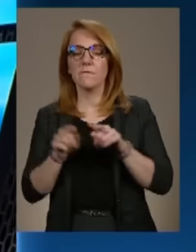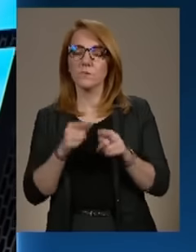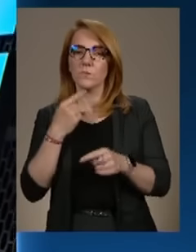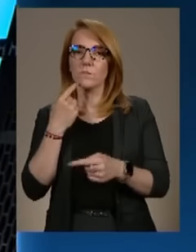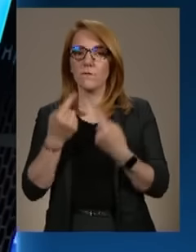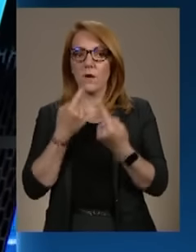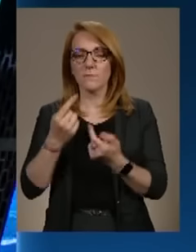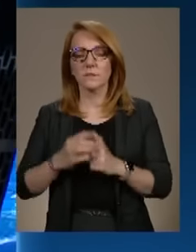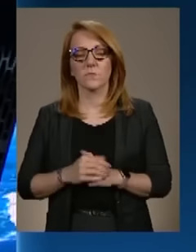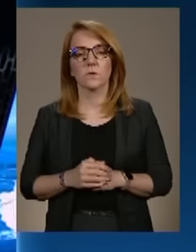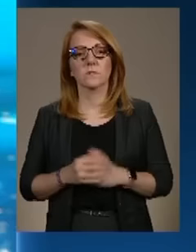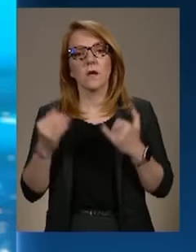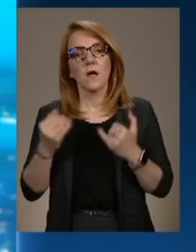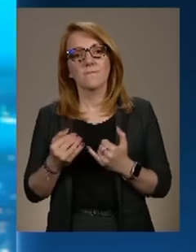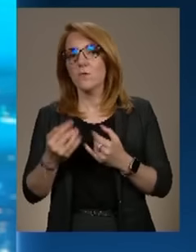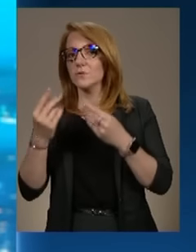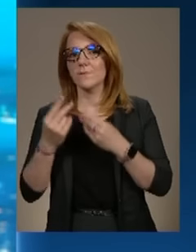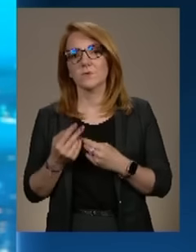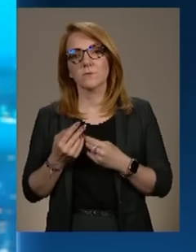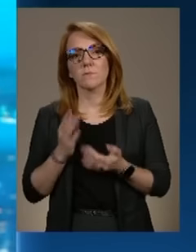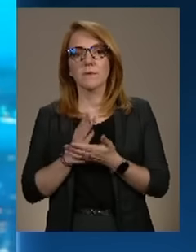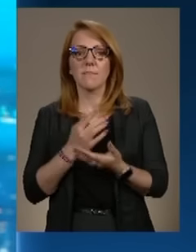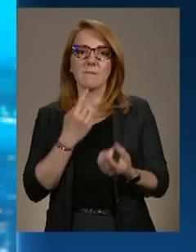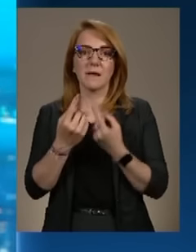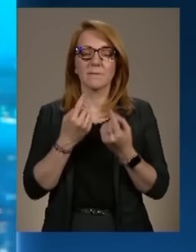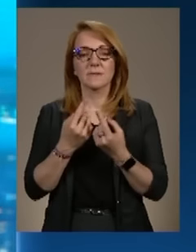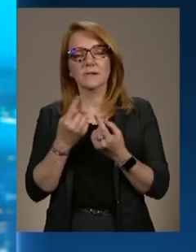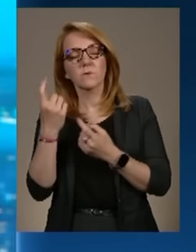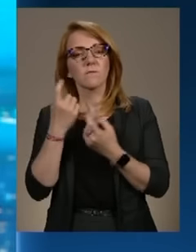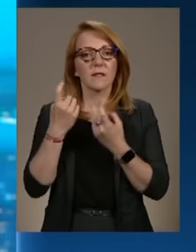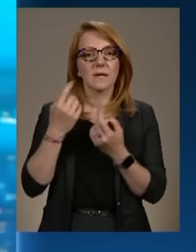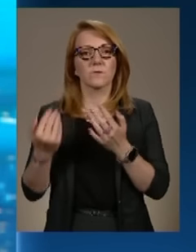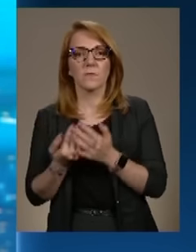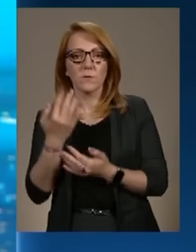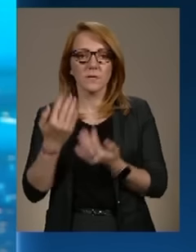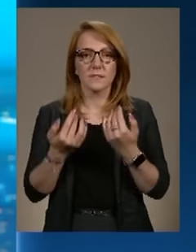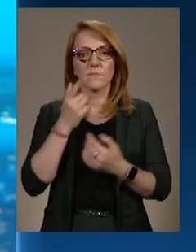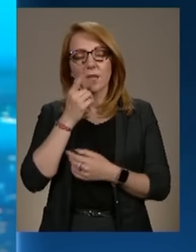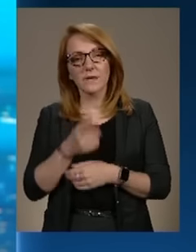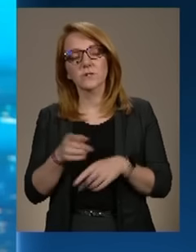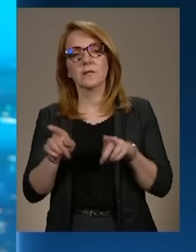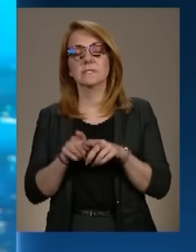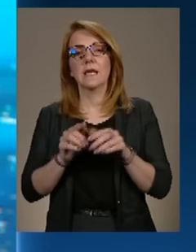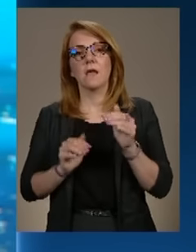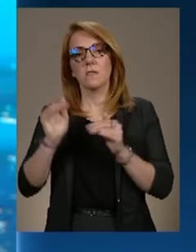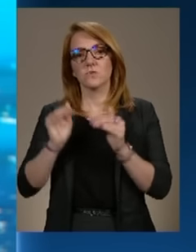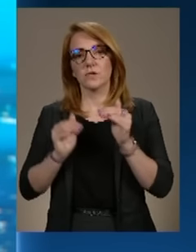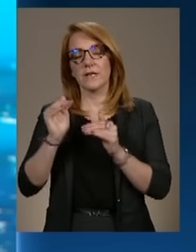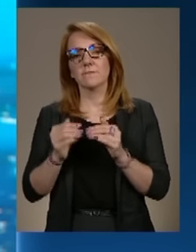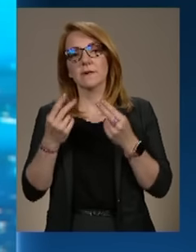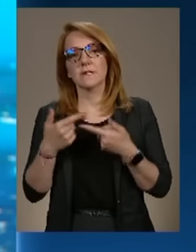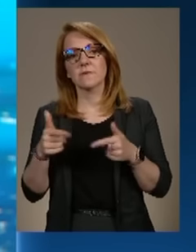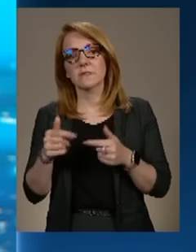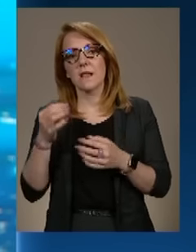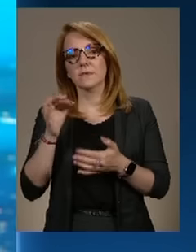hogy most azt nem hozom szóba amit már megbeszéltünk hogy vélhetően újr számolás lesz ilyen nagyságrendben az érvénytelen